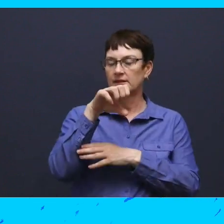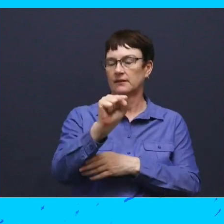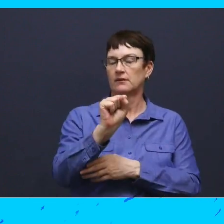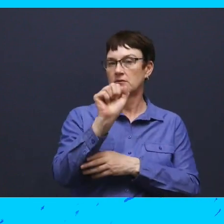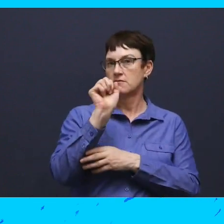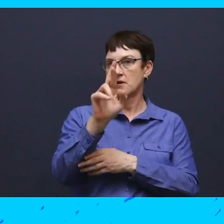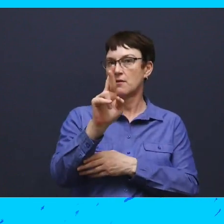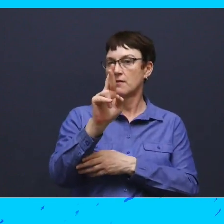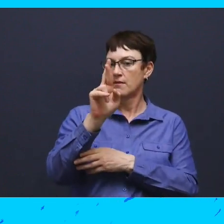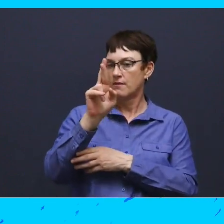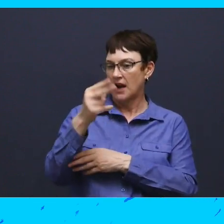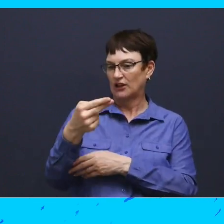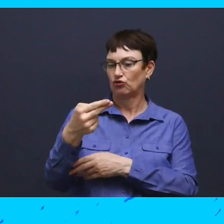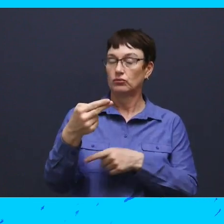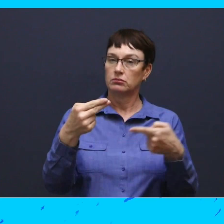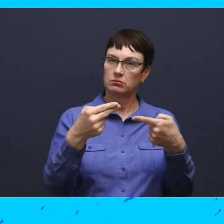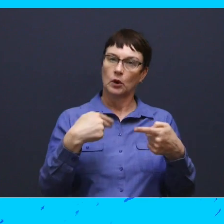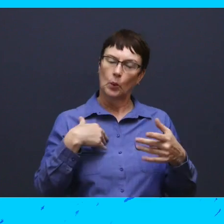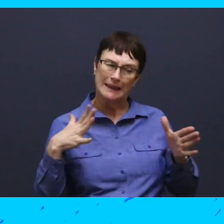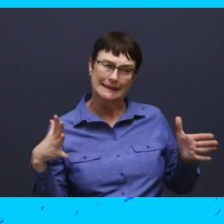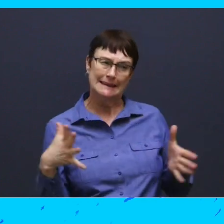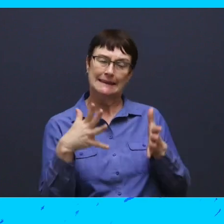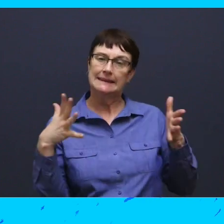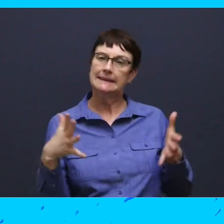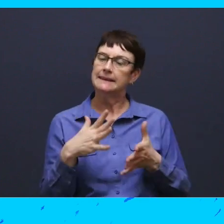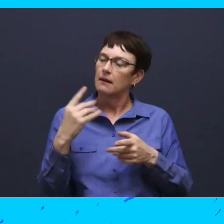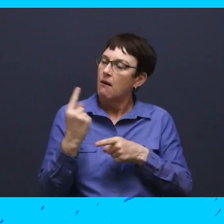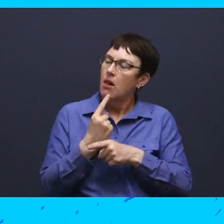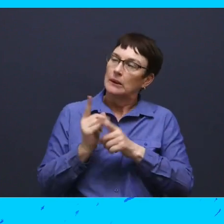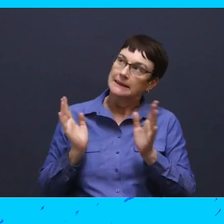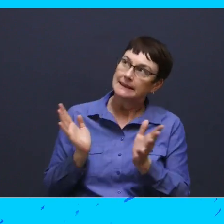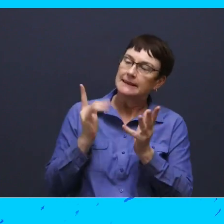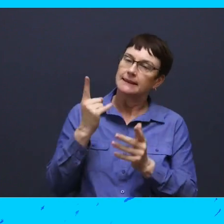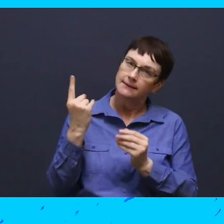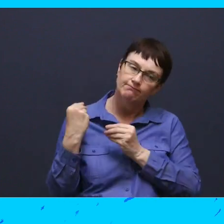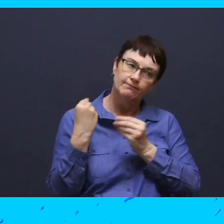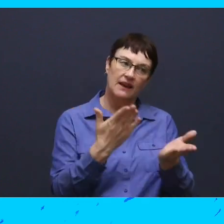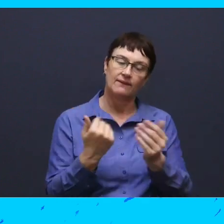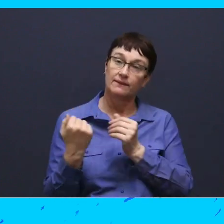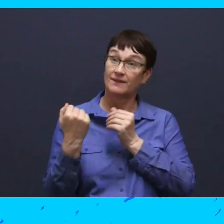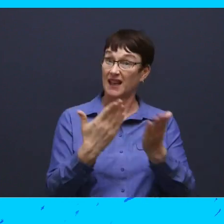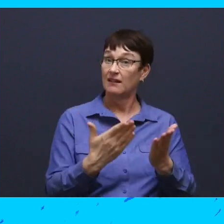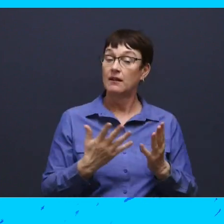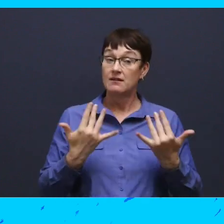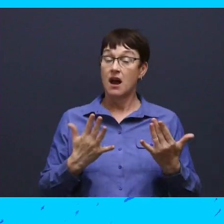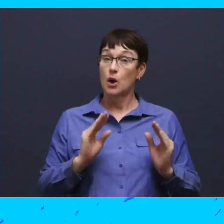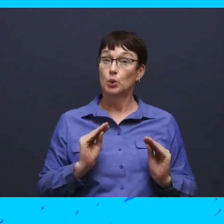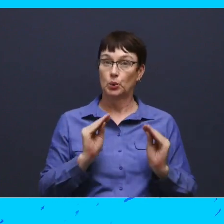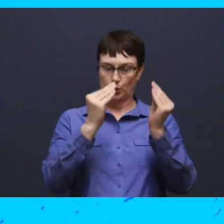améliorer les services et améliorer leur accès.